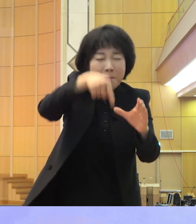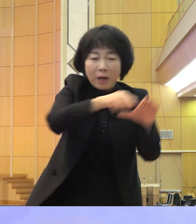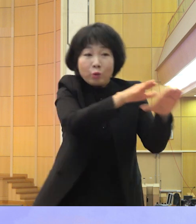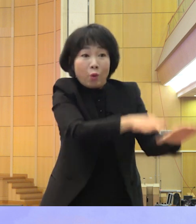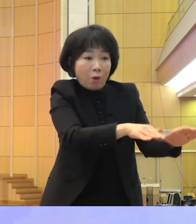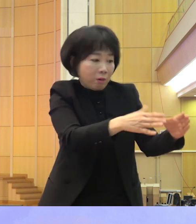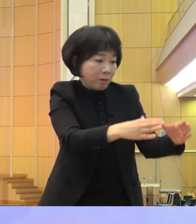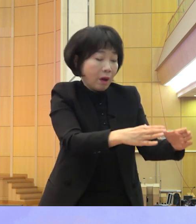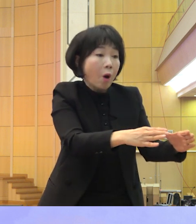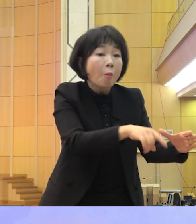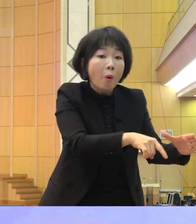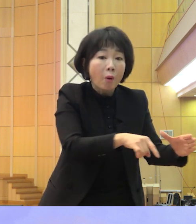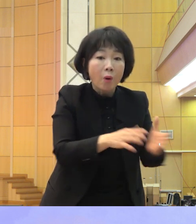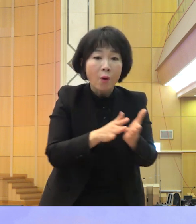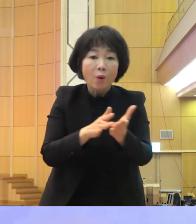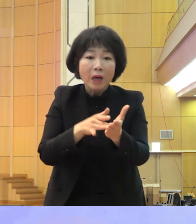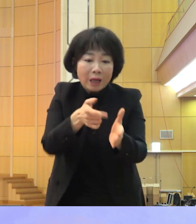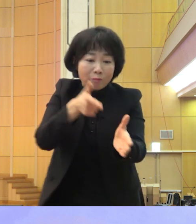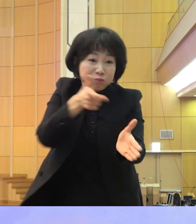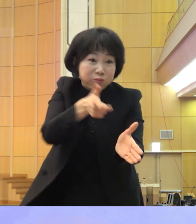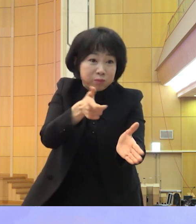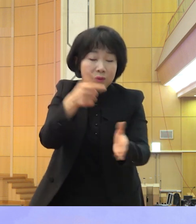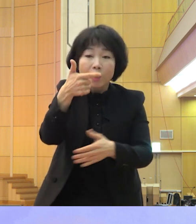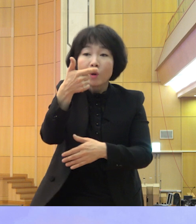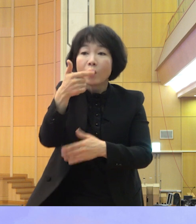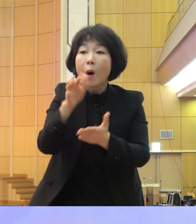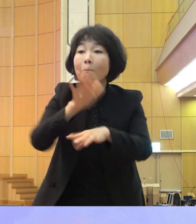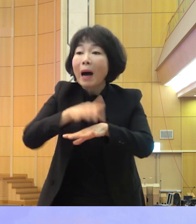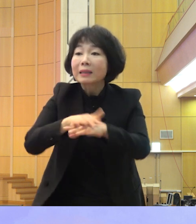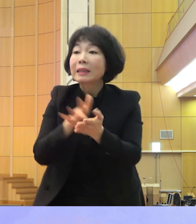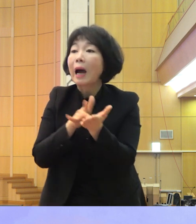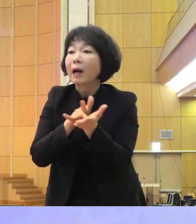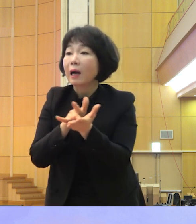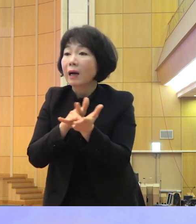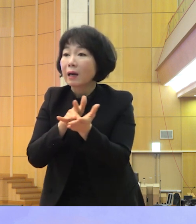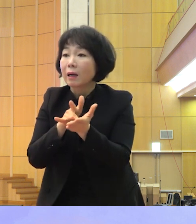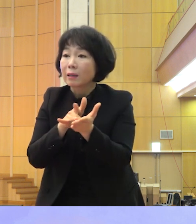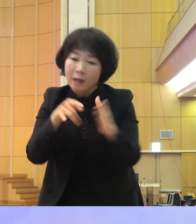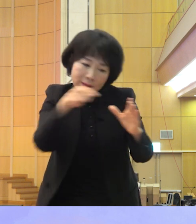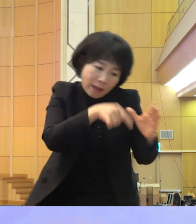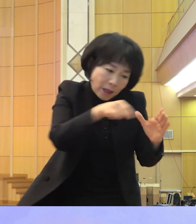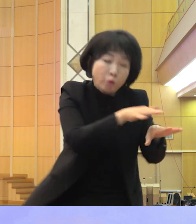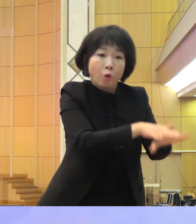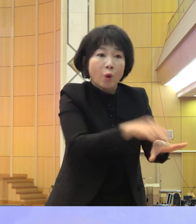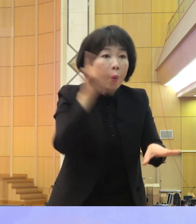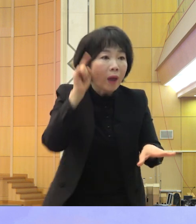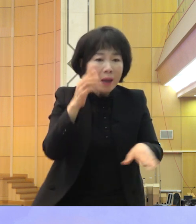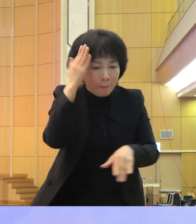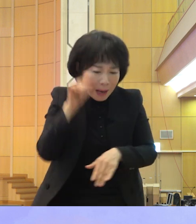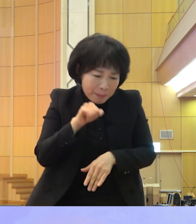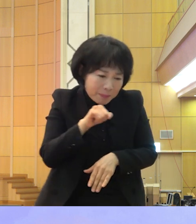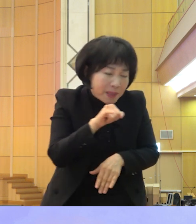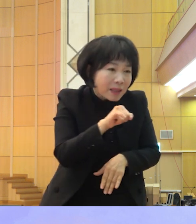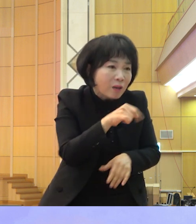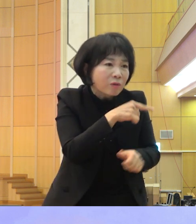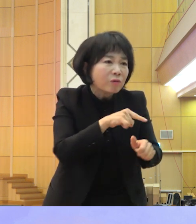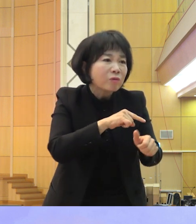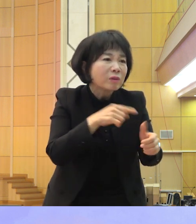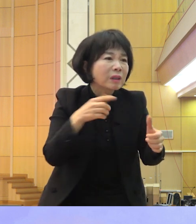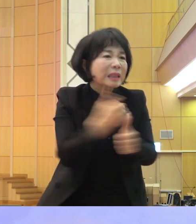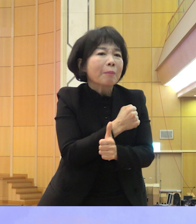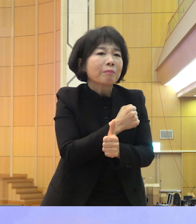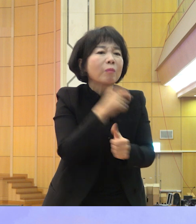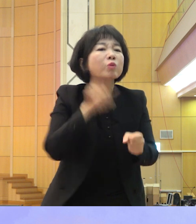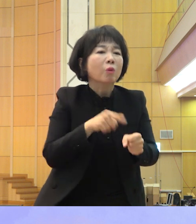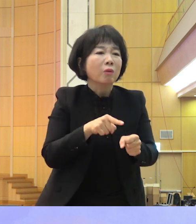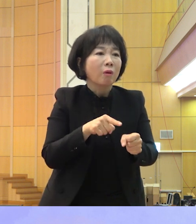옆집에 가서 농약 치는 분무기식으로 그런 것을 빌리러 갔는데 그 집집마다 그런 게 없잖아요.